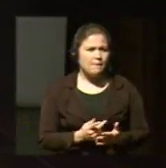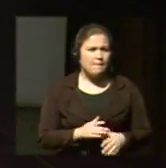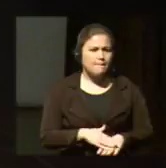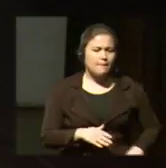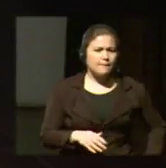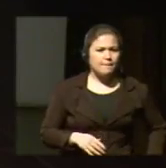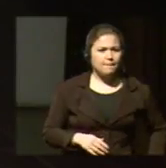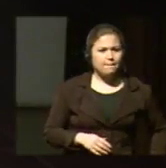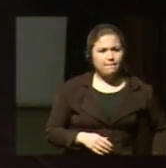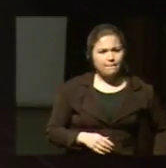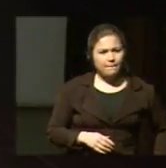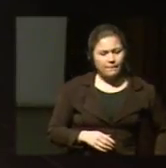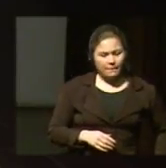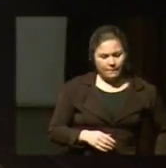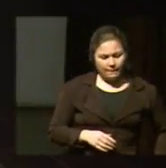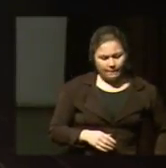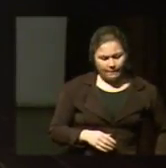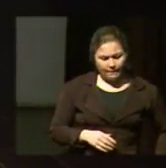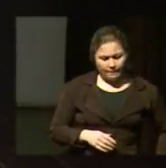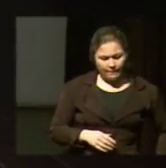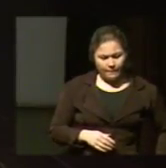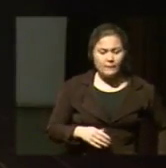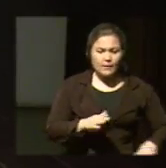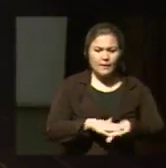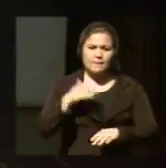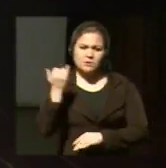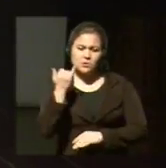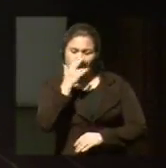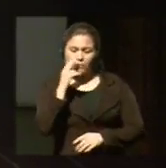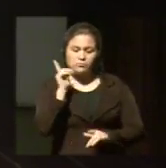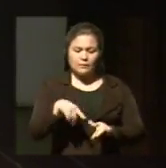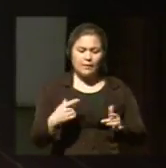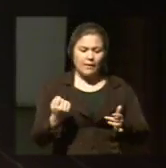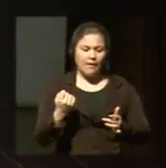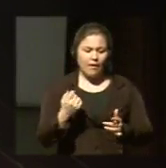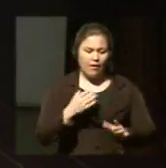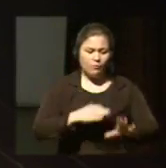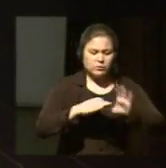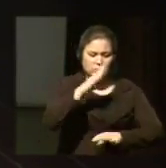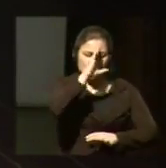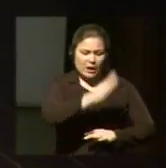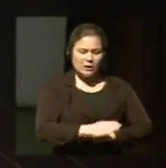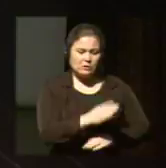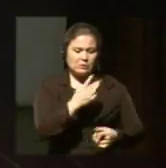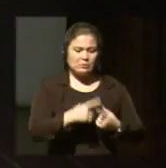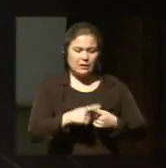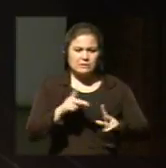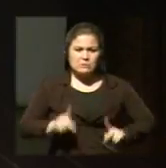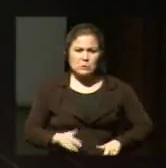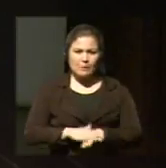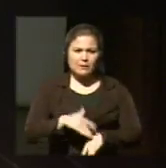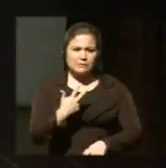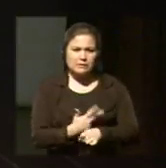die direkte Kommunikation wichtig. Das heißt, die älteren Menschen, die das Internet nutzen, nutzen sehr wohl auch die